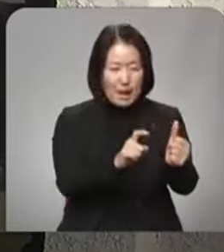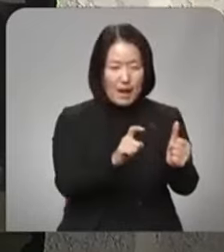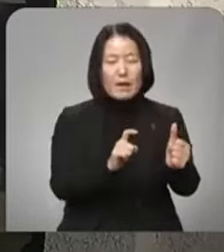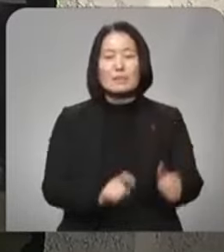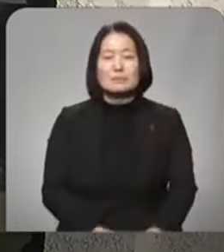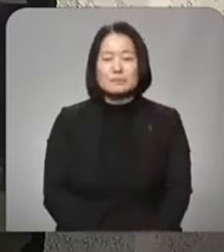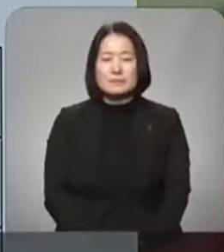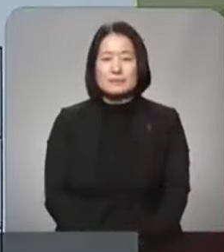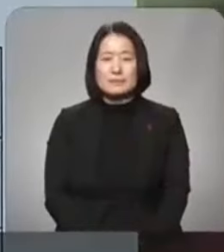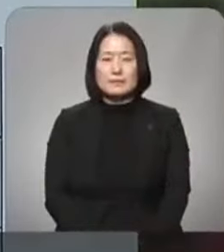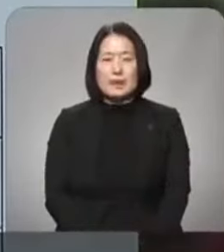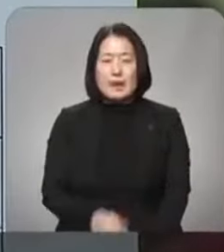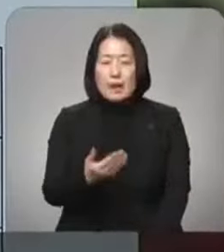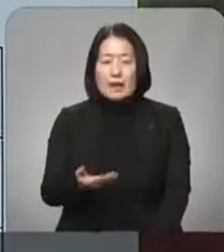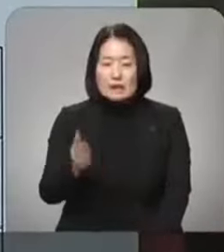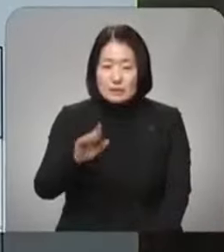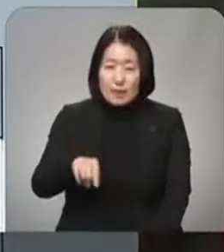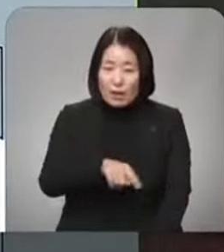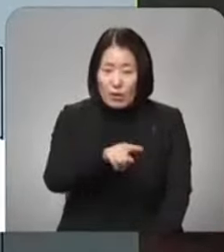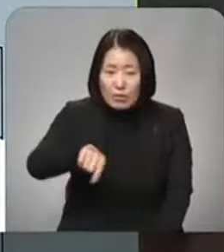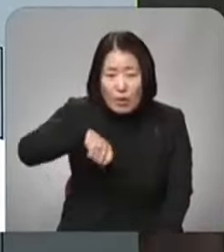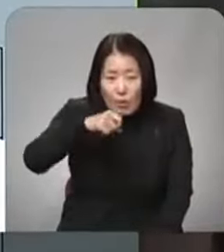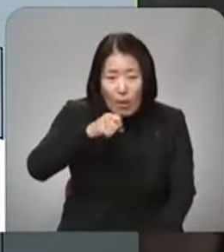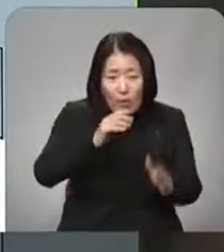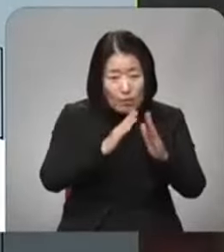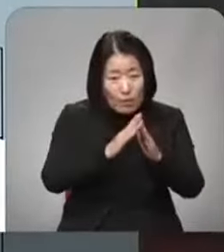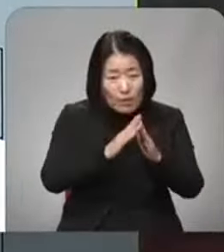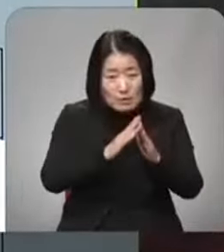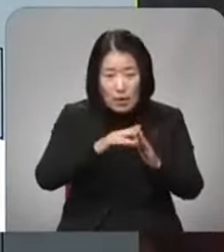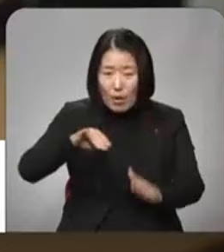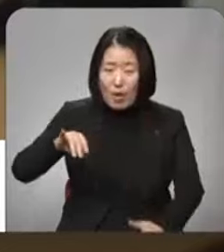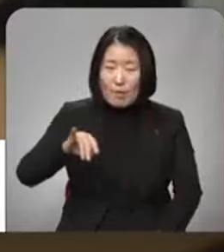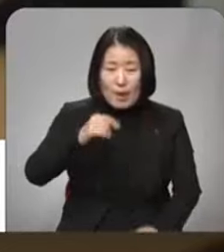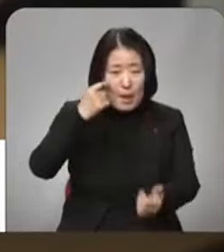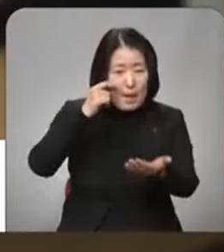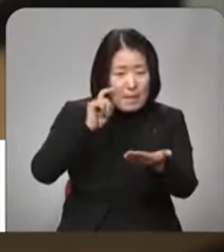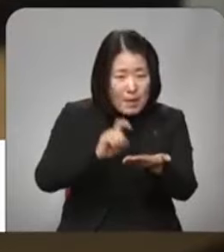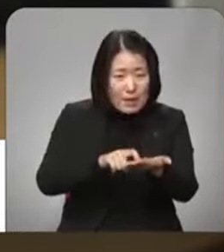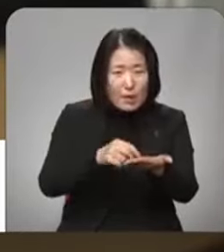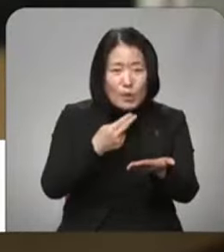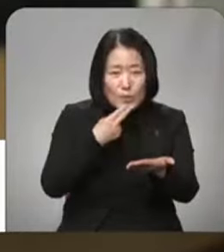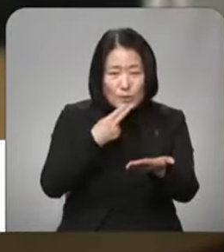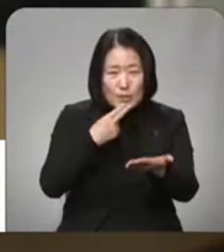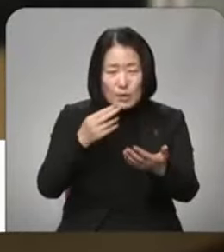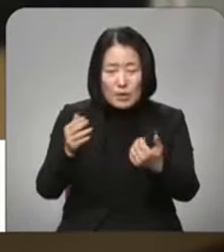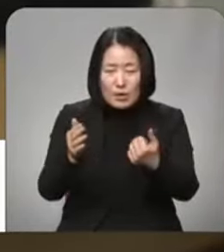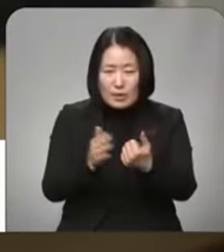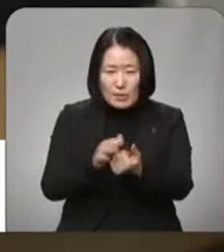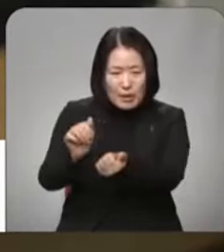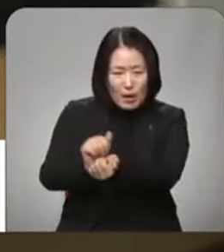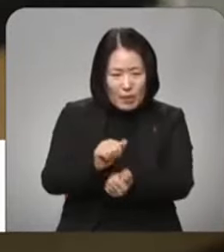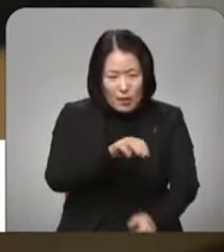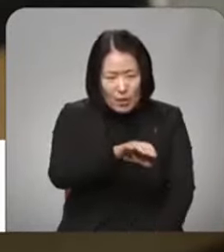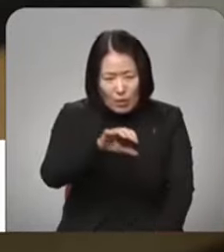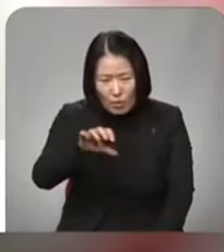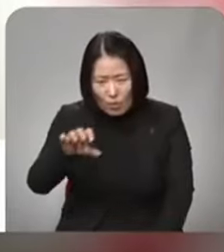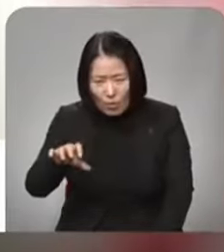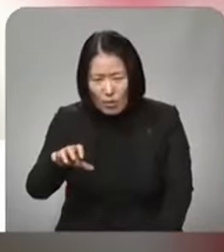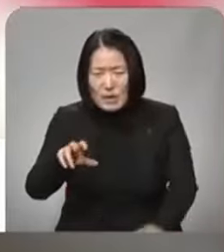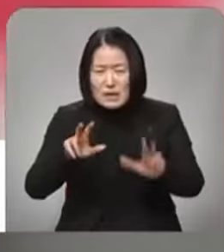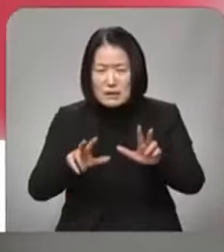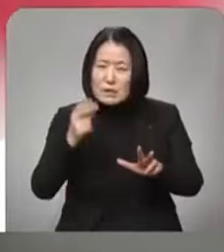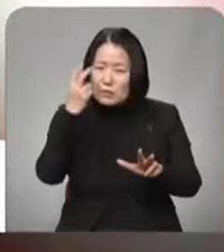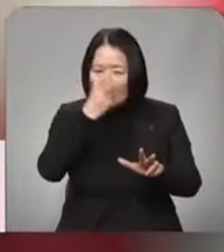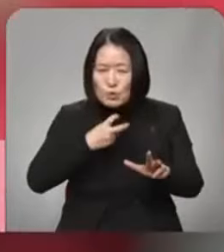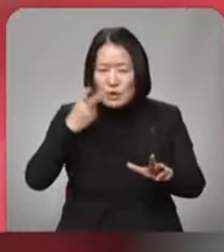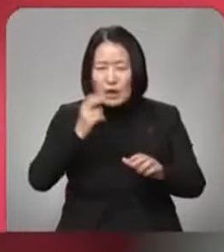받았습니다. 하지만 이들이 이용한 식당 등에서는 바이러스가 검출되지 않아 감염 경로 등에 대한 추가 역학 조사가